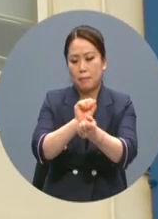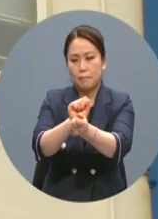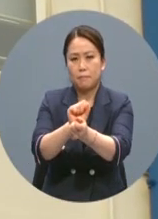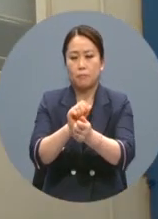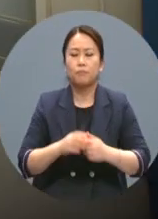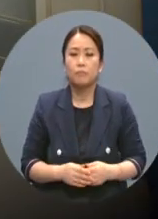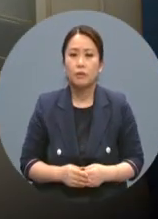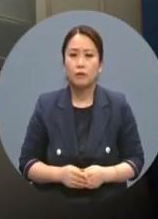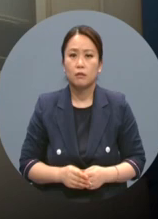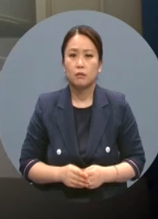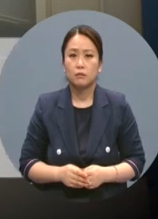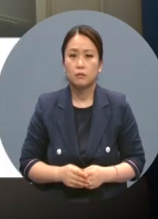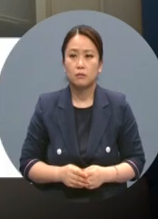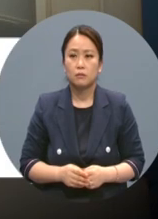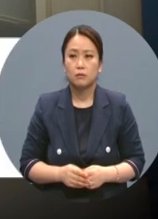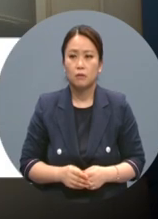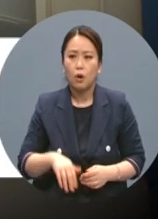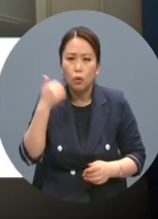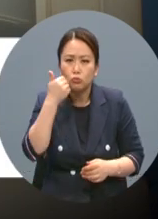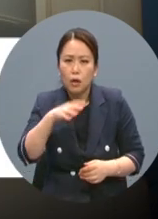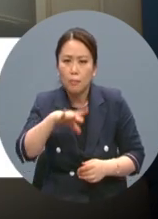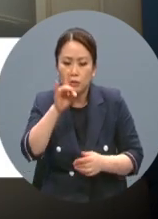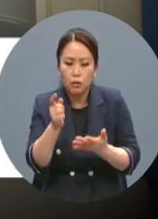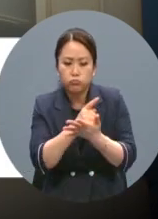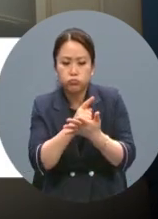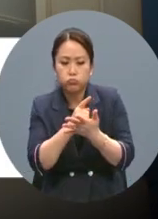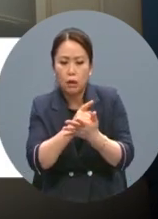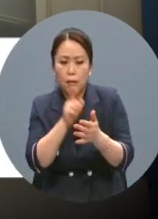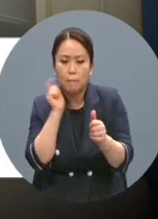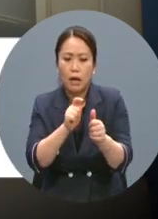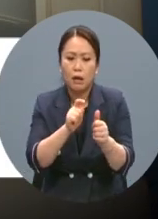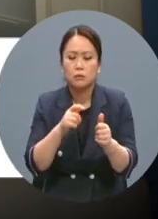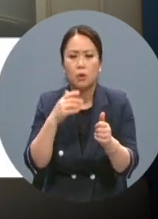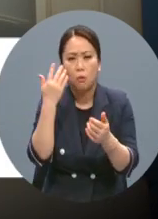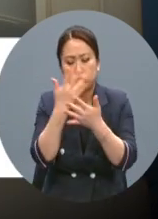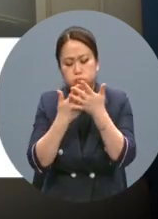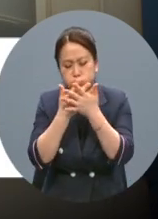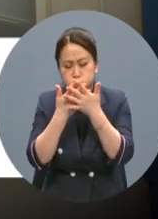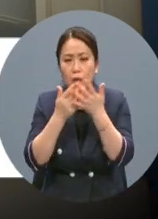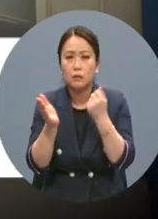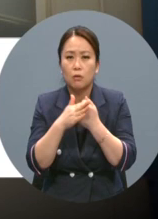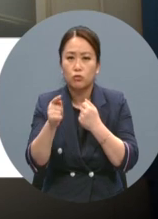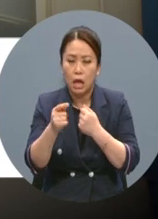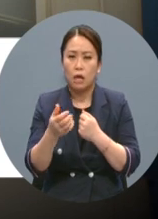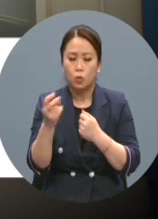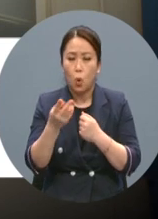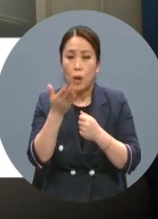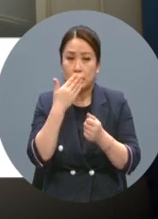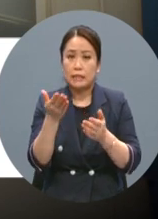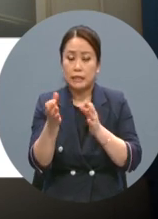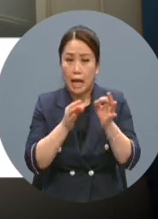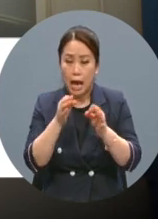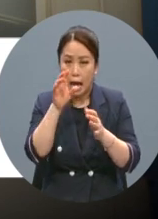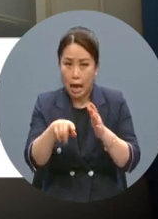받았습니다. 누가 어떻게 접촉이 되고 그런 걸 확실히 알 수가 없으니까 그 식당도 이용을